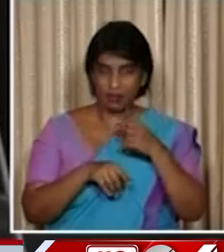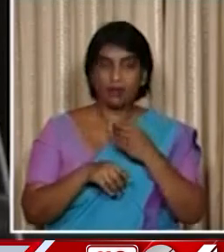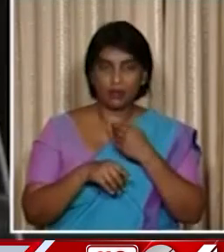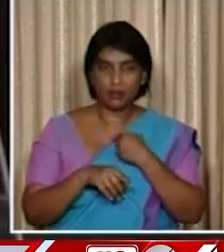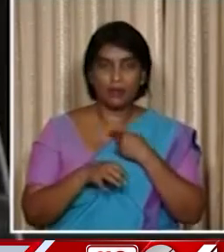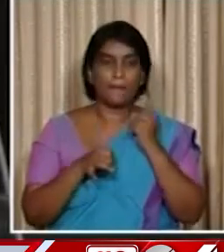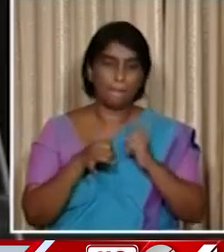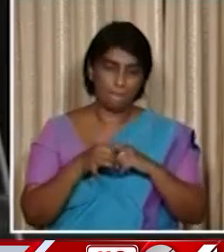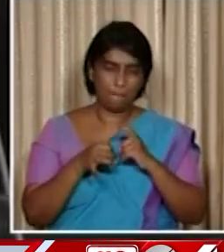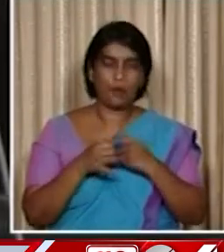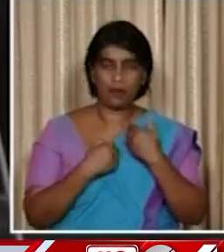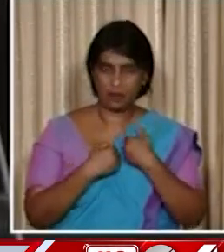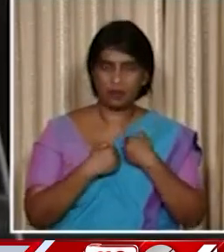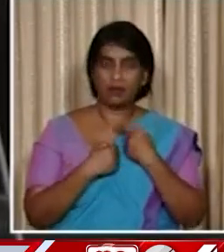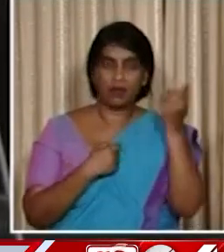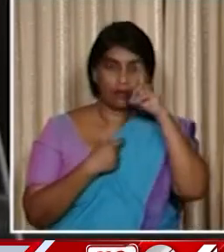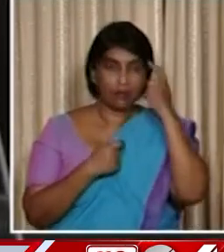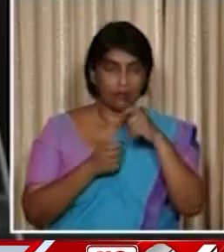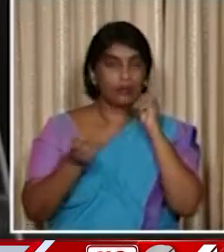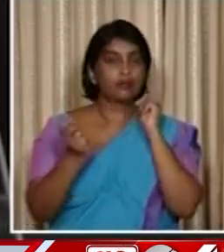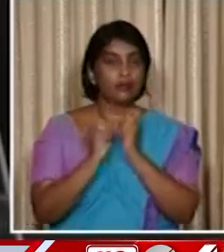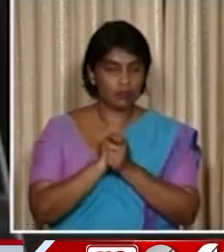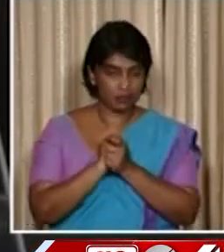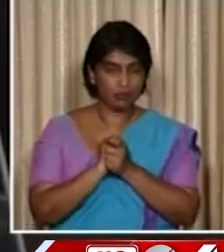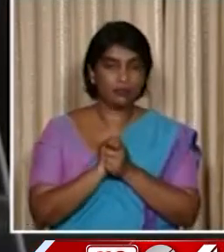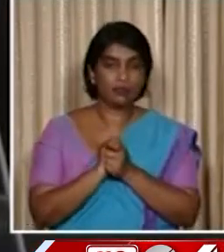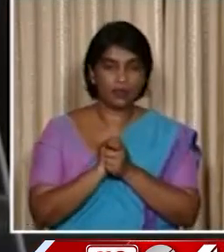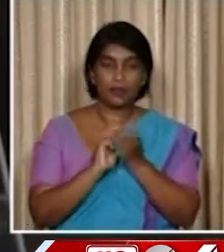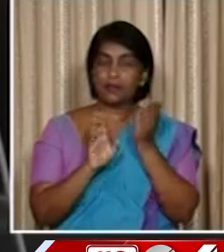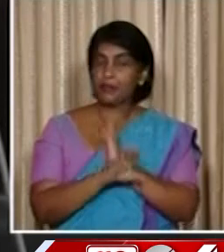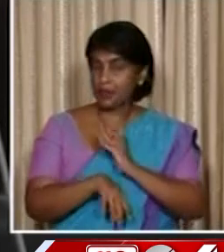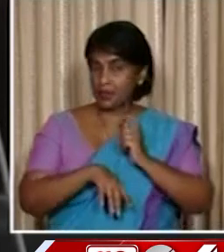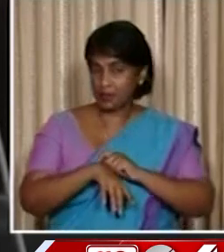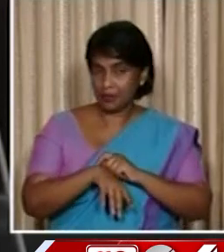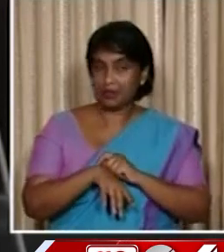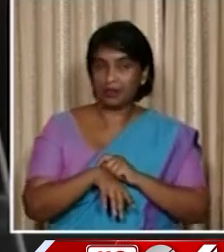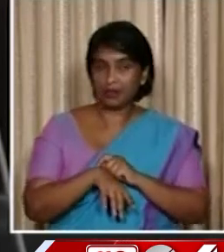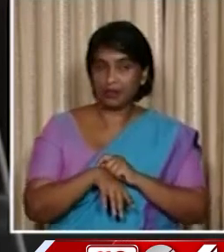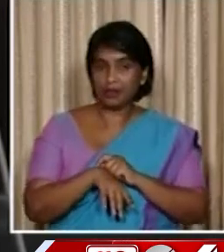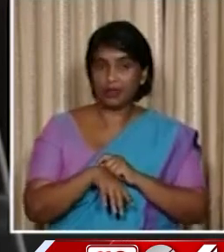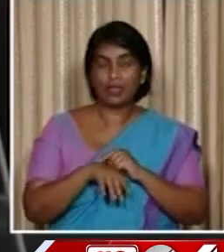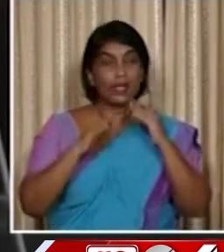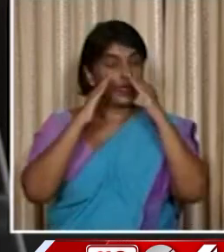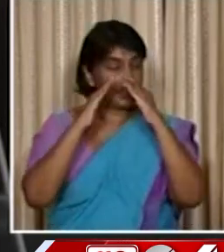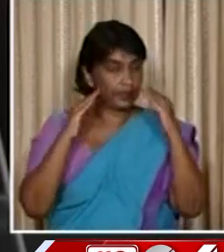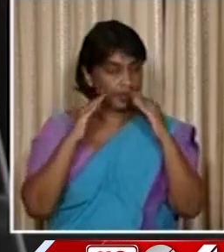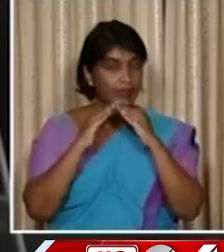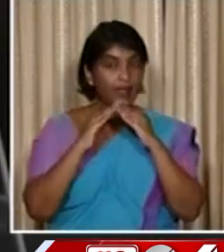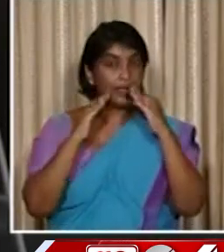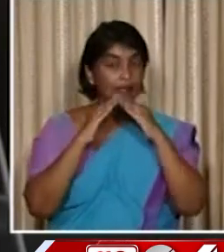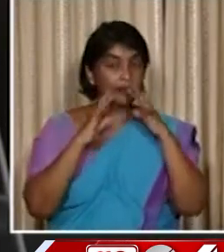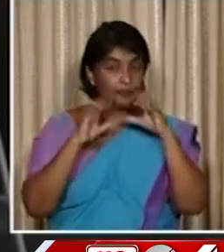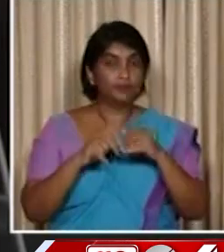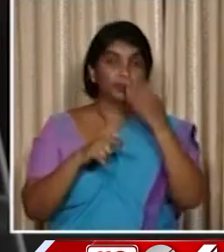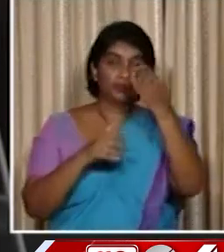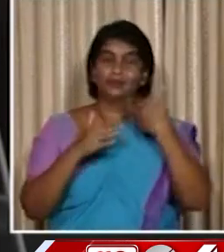මට ප්‍රශ්නිකුත් තියෙනවා ගාස්තු ක්‍රම සංශෝධනය කරනකට පහුගිය කාලේ නිවාසවලට දැන් ගෘහ හිමියන්ට